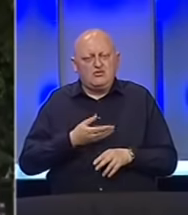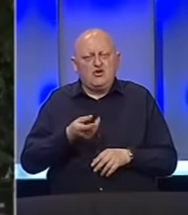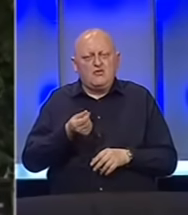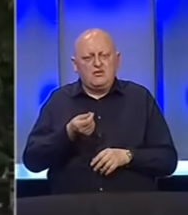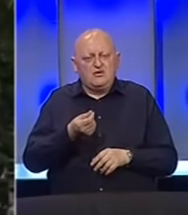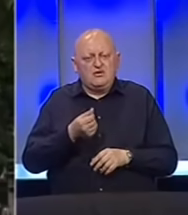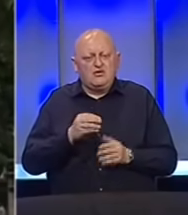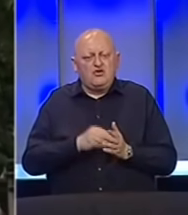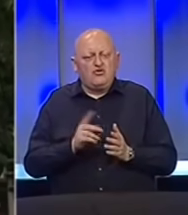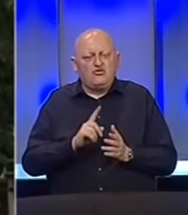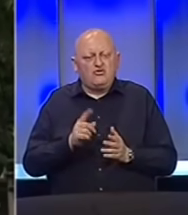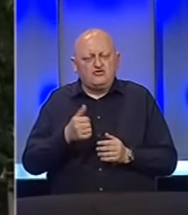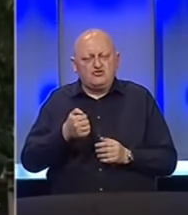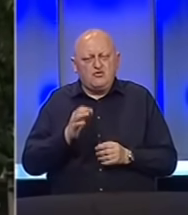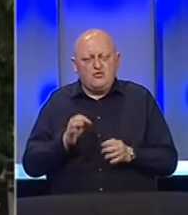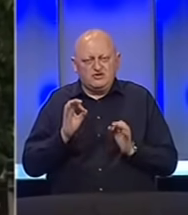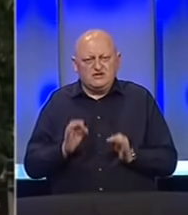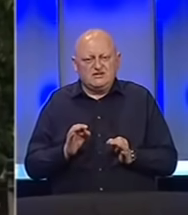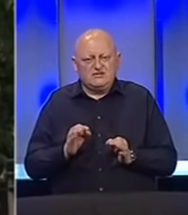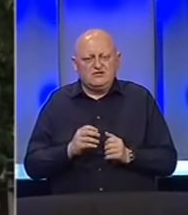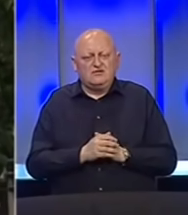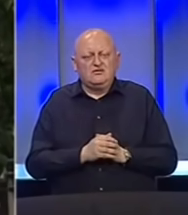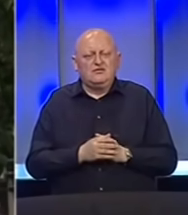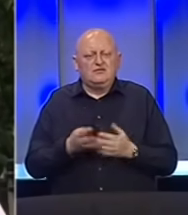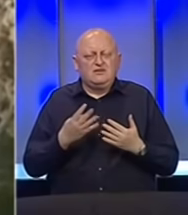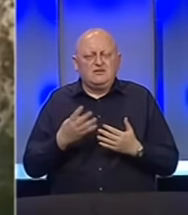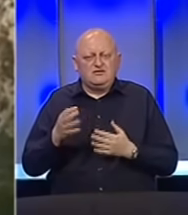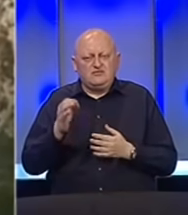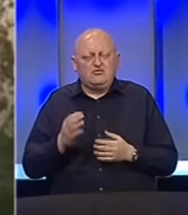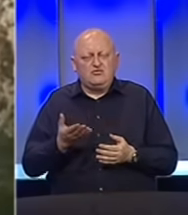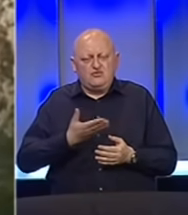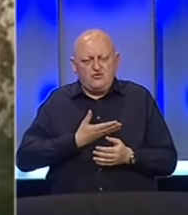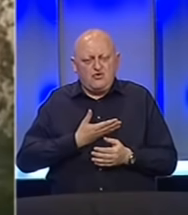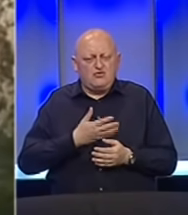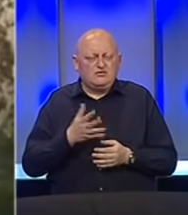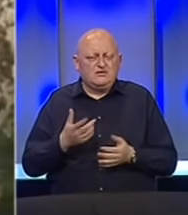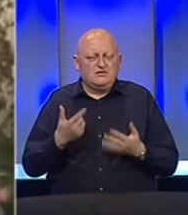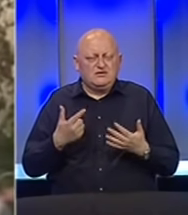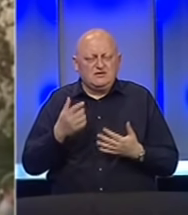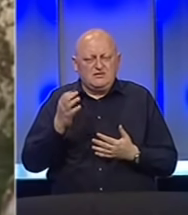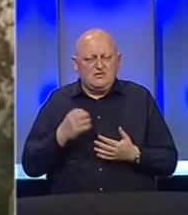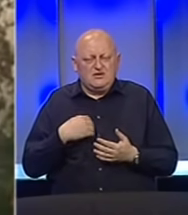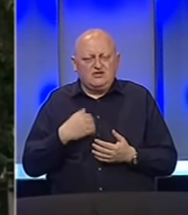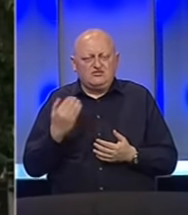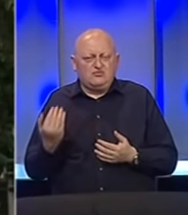nadoknadu, još nije uvijek to 100% sigurno, ali 99% ćemo dobiti, nekih 70% našeg iznosa plate